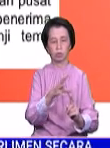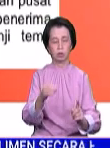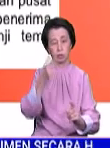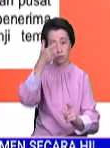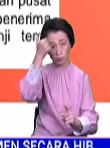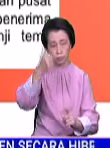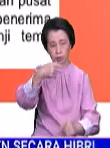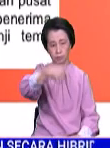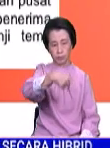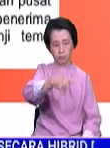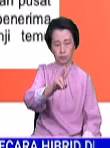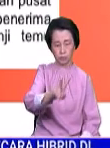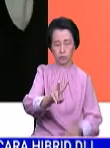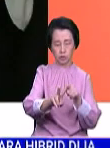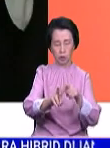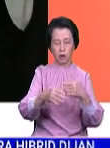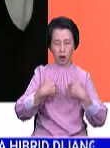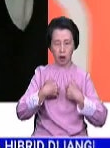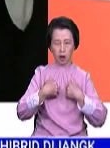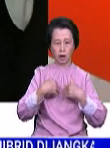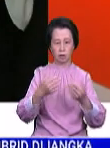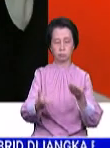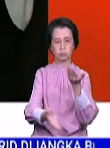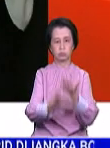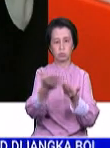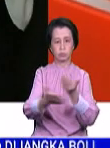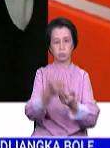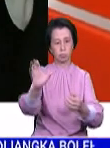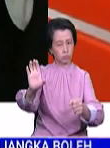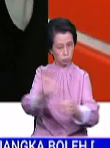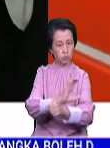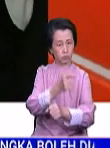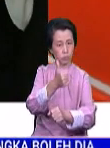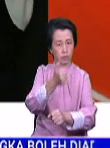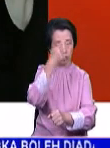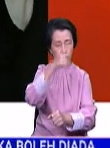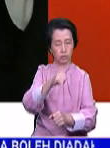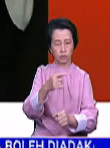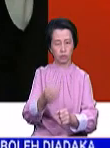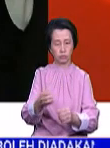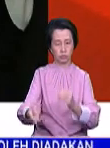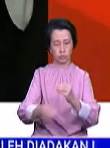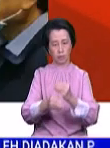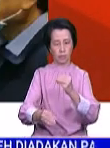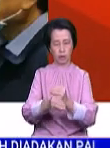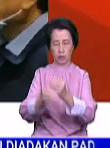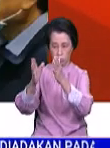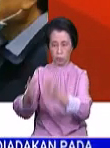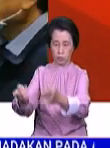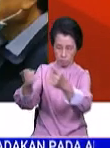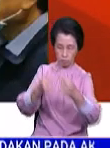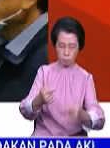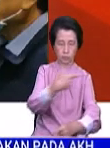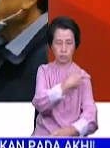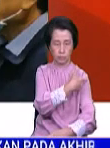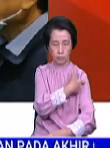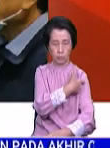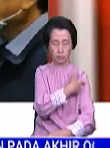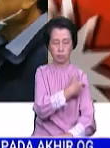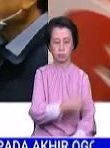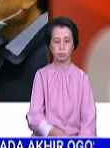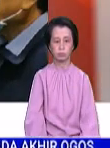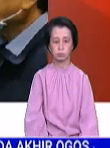kerana PPV berkenaan mempunyai ruang dan kemudahan yang mencukupi bagi penambah kapasiti suntikan dos